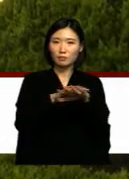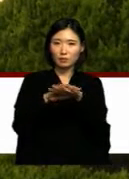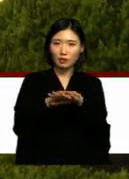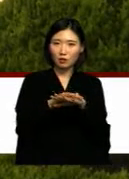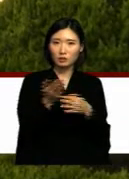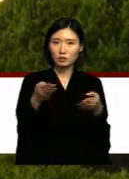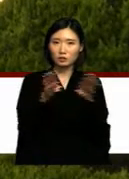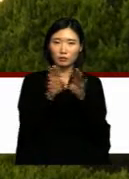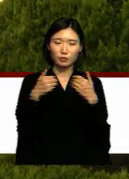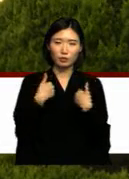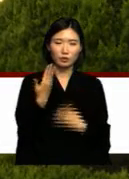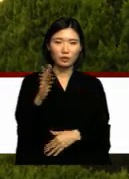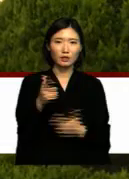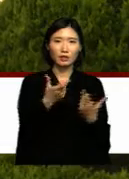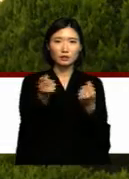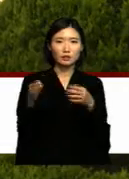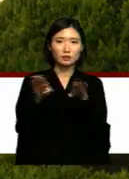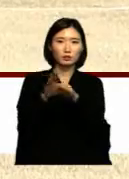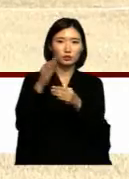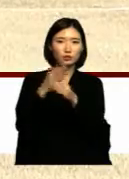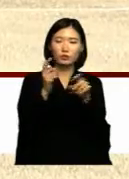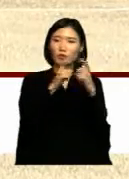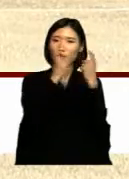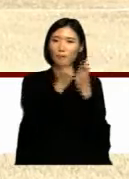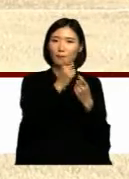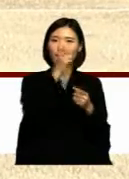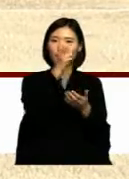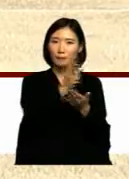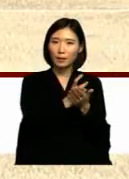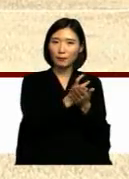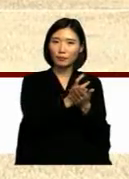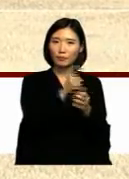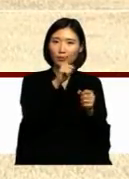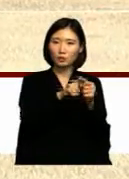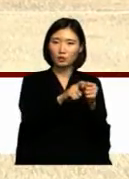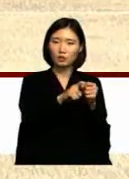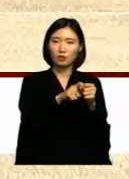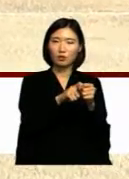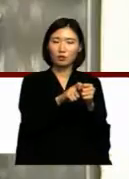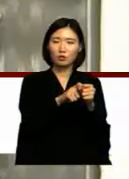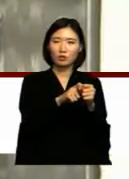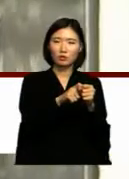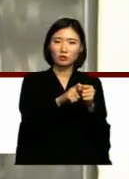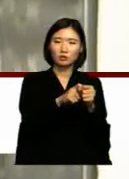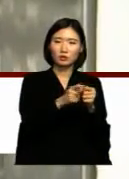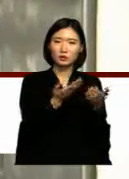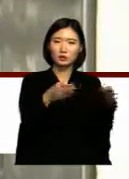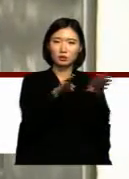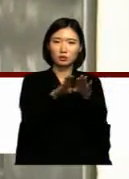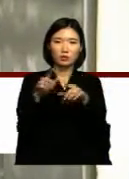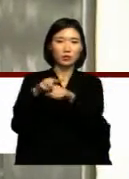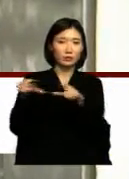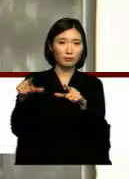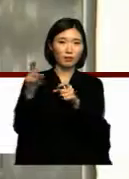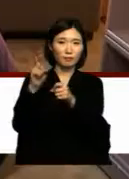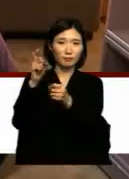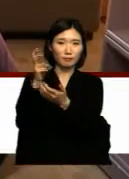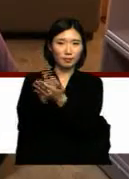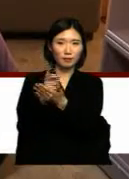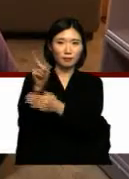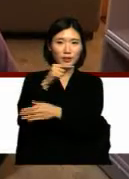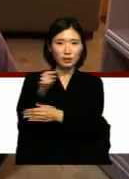같은 거주시설 중에서도 개인 법정시설은 일반 법인시설에 비해서